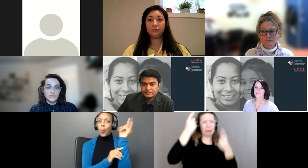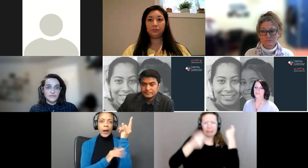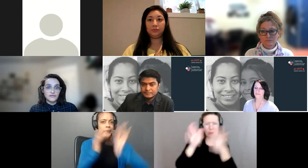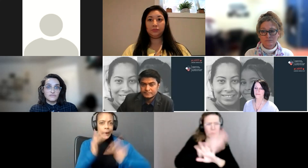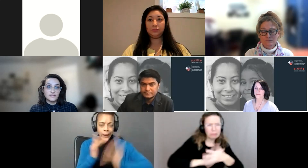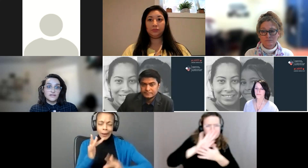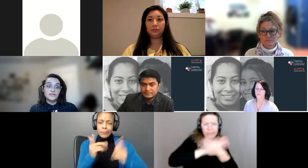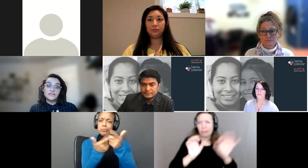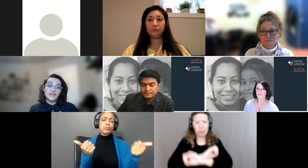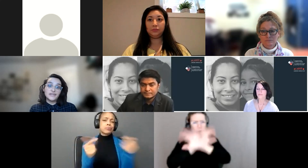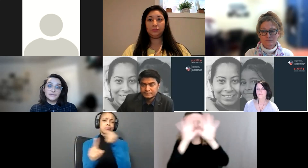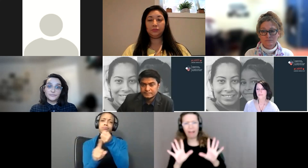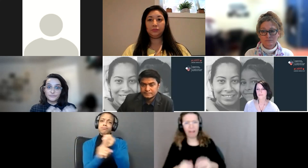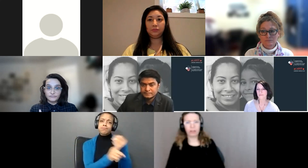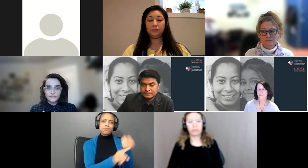la confusion.